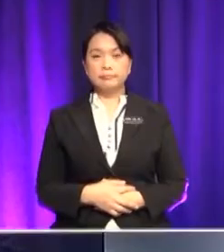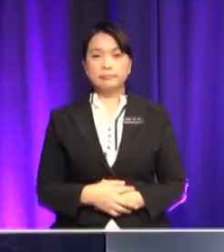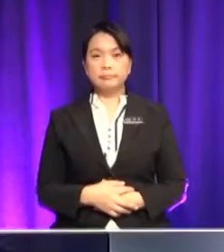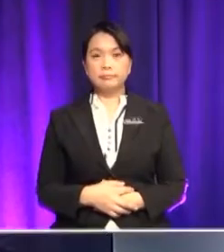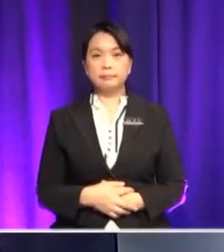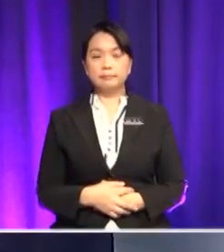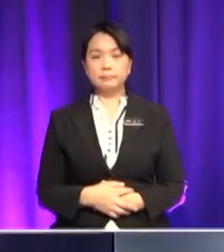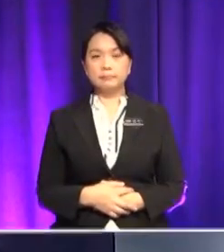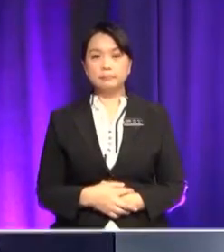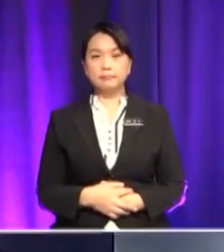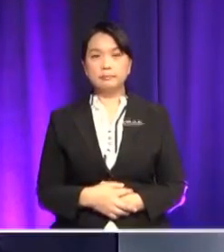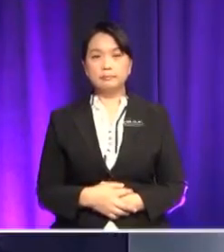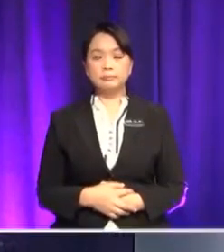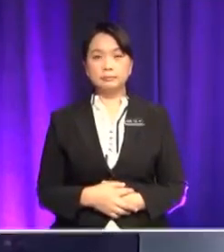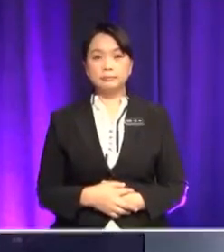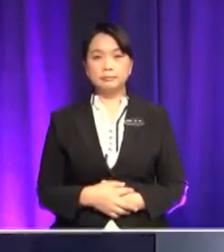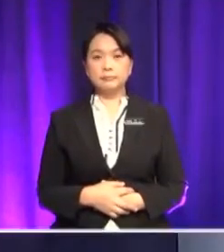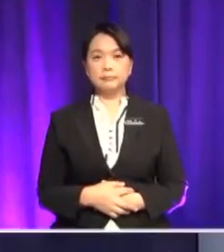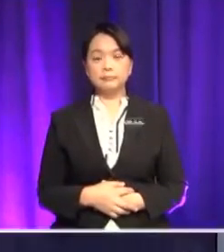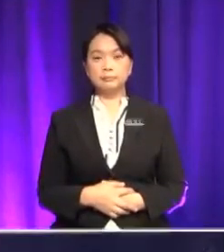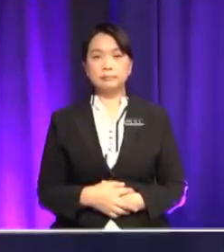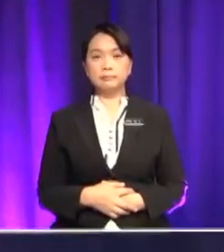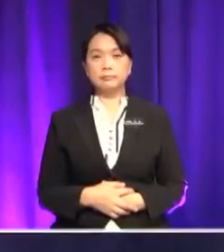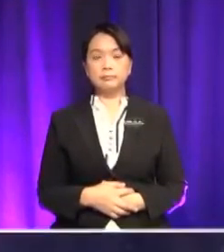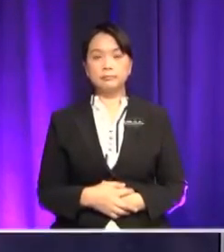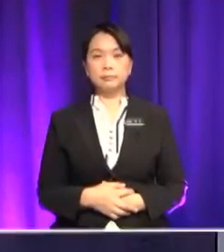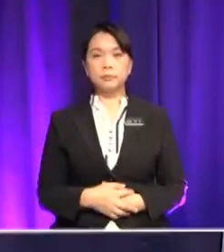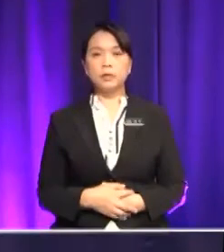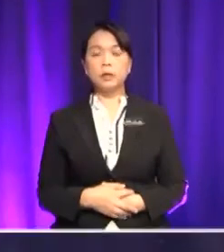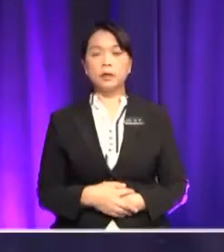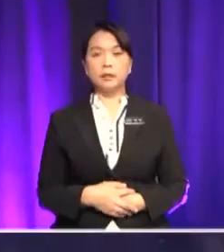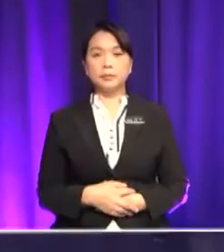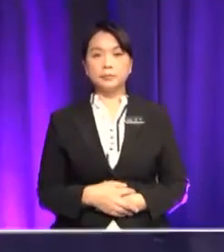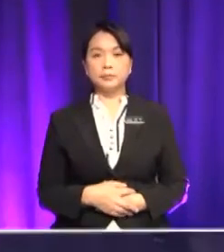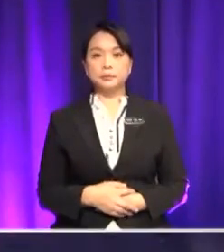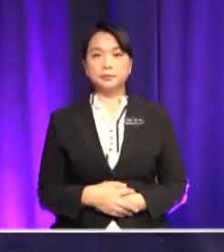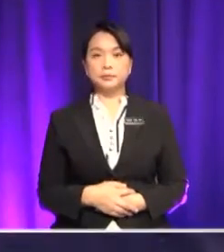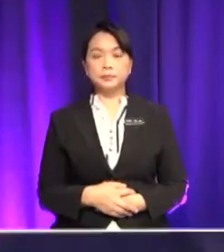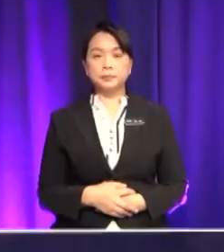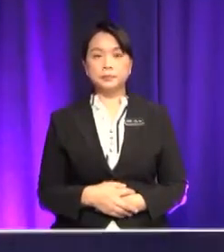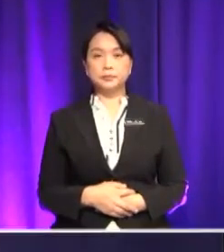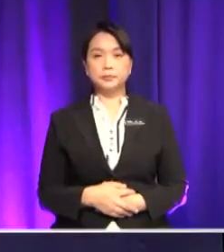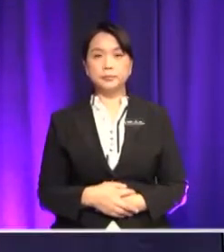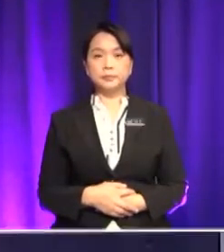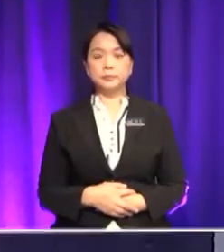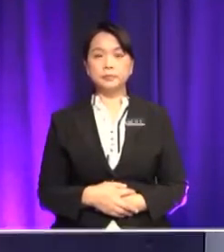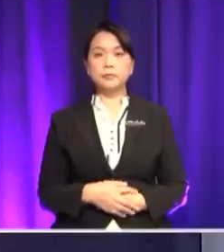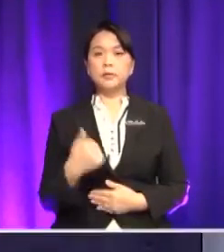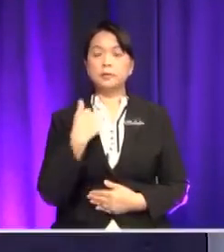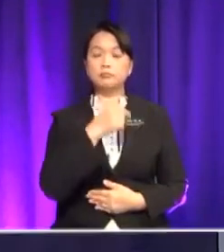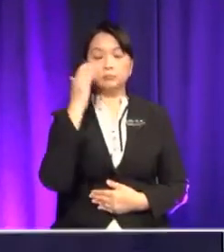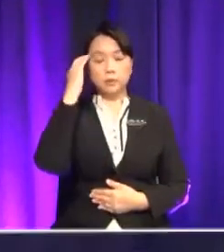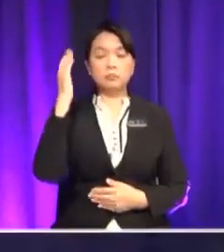Itu memang jawapan yang saya kehendaki. Okey. Kecuraman itu bertujuan untuk pengaliran air Air hujan hujan. yang deras. Sebab kita tahu Malaysia ni kan